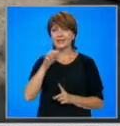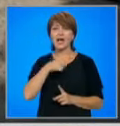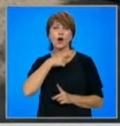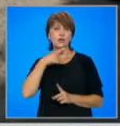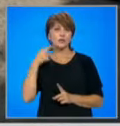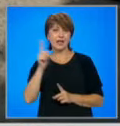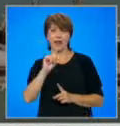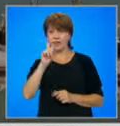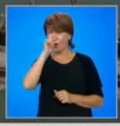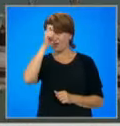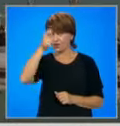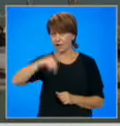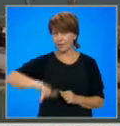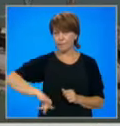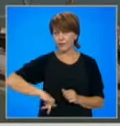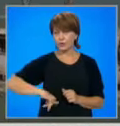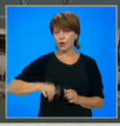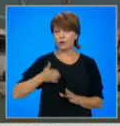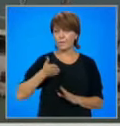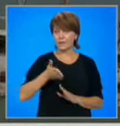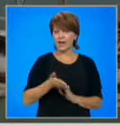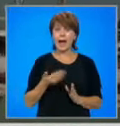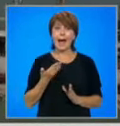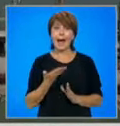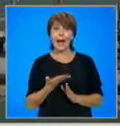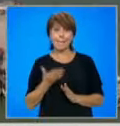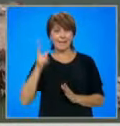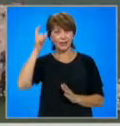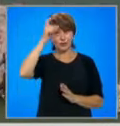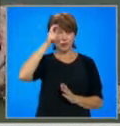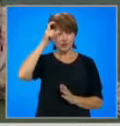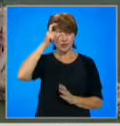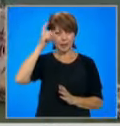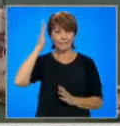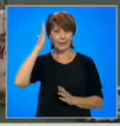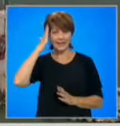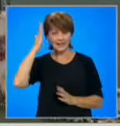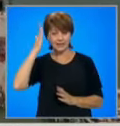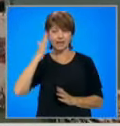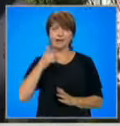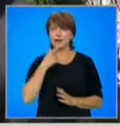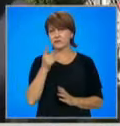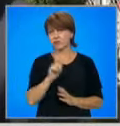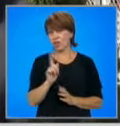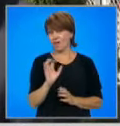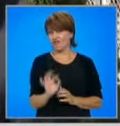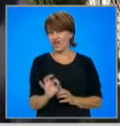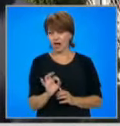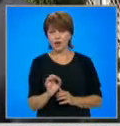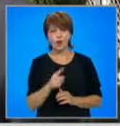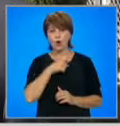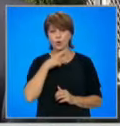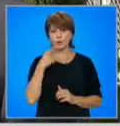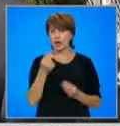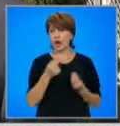зачита международното право. А пред турския министър на отбраната, руски представители са отрекли да стоят за днешния удар. Русия ни